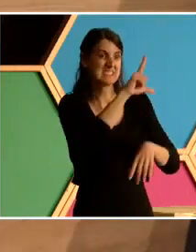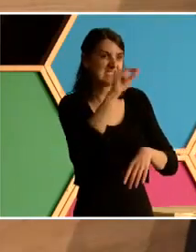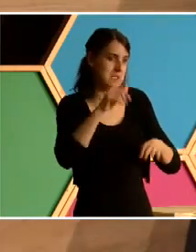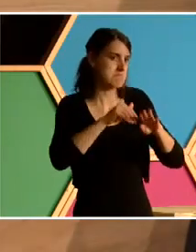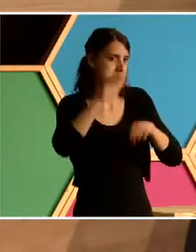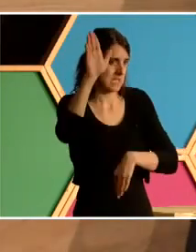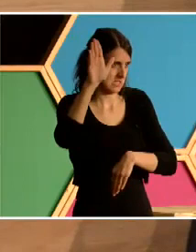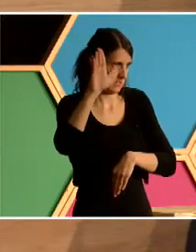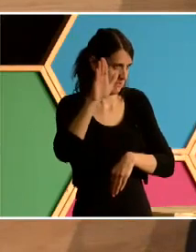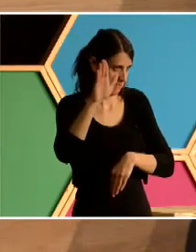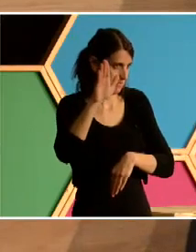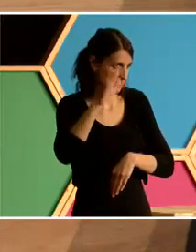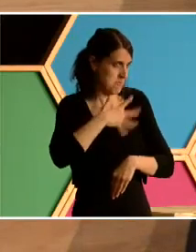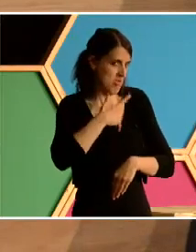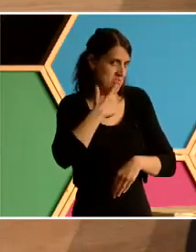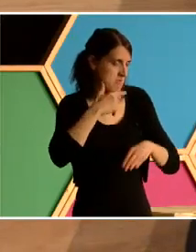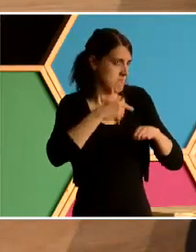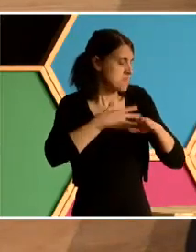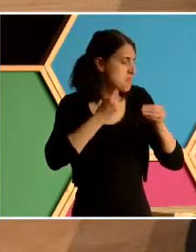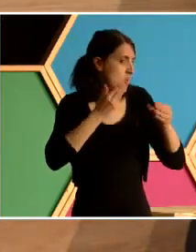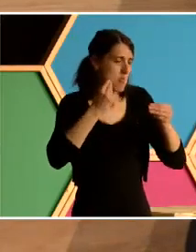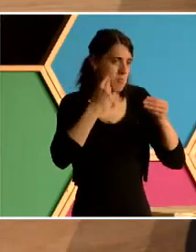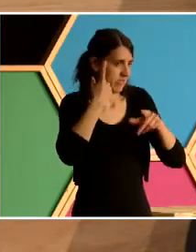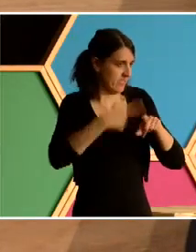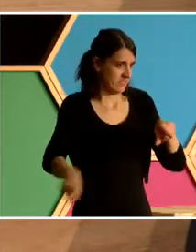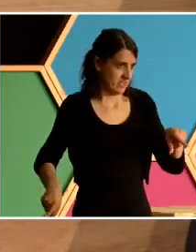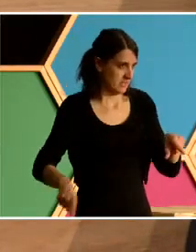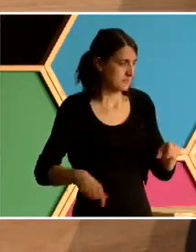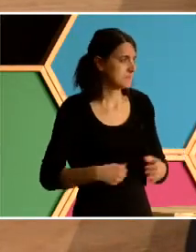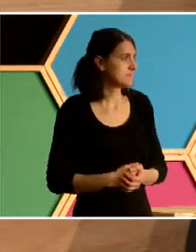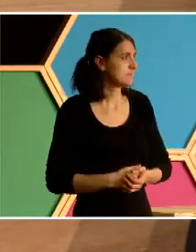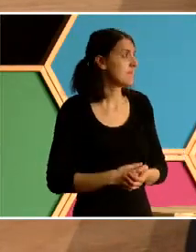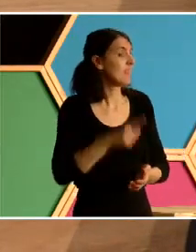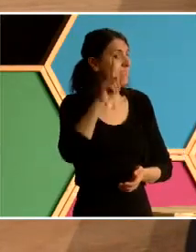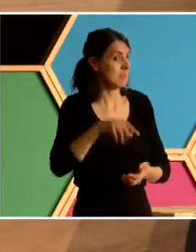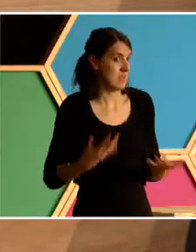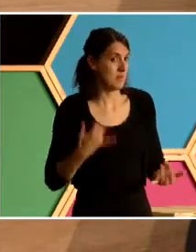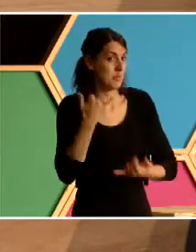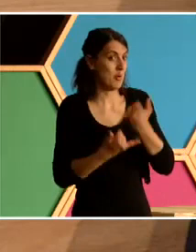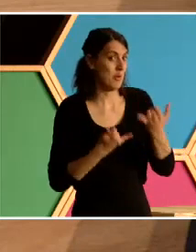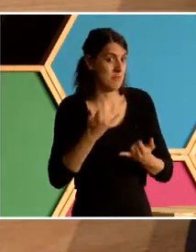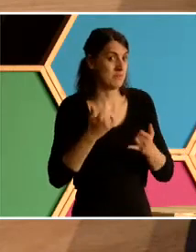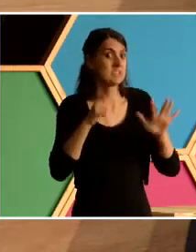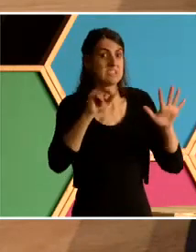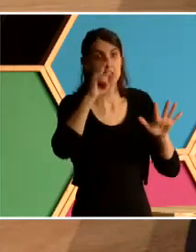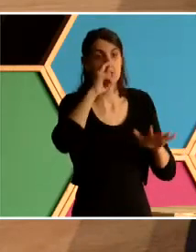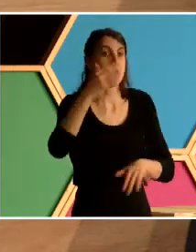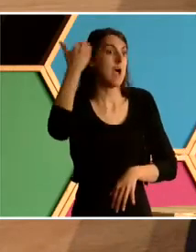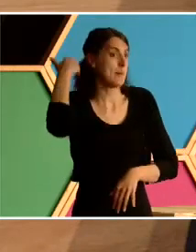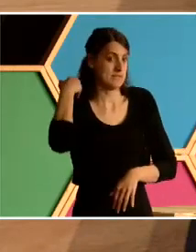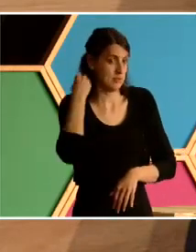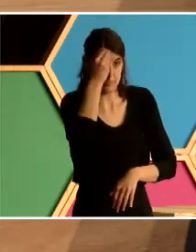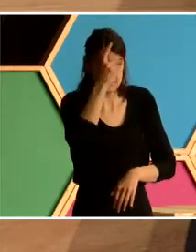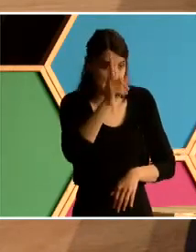les diferències han augmentat. Quin altre problema hi ha hagut? Un que no es podia plantejar en aquell moment, de cap manera, i que ara està a l'hora del dia, que